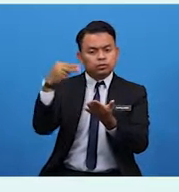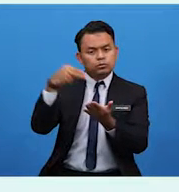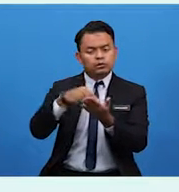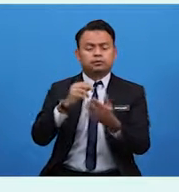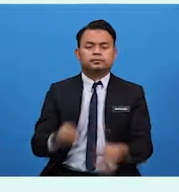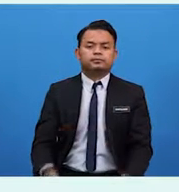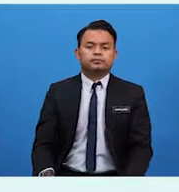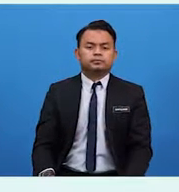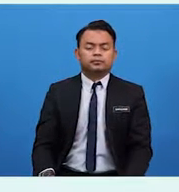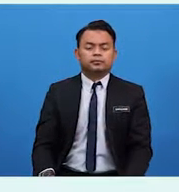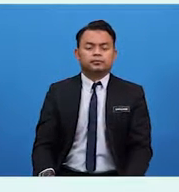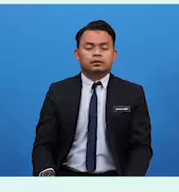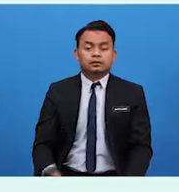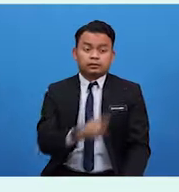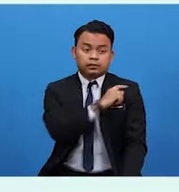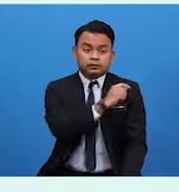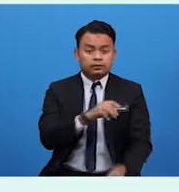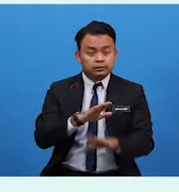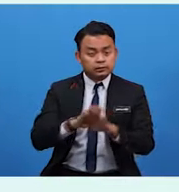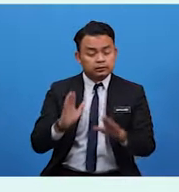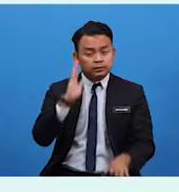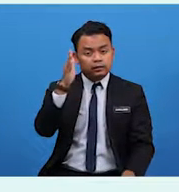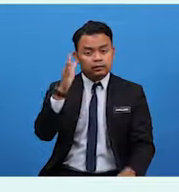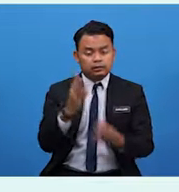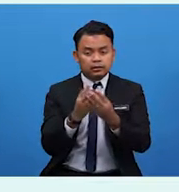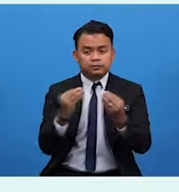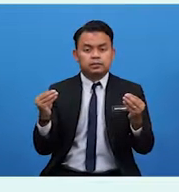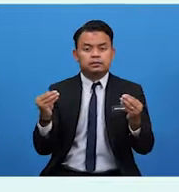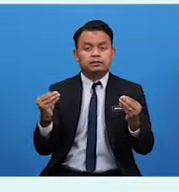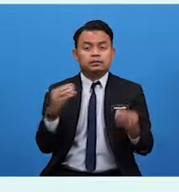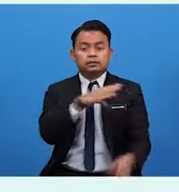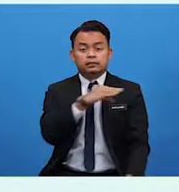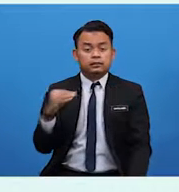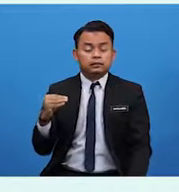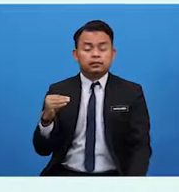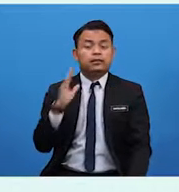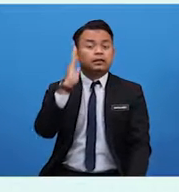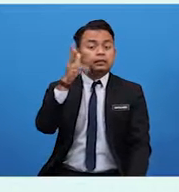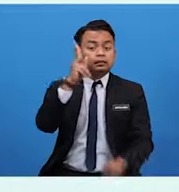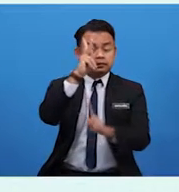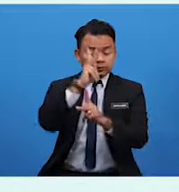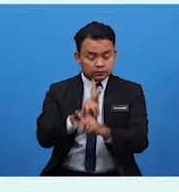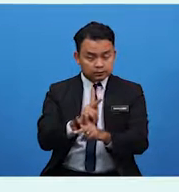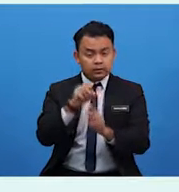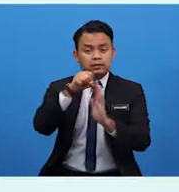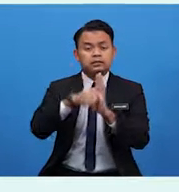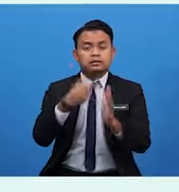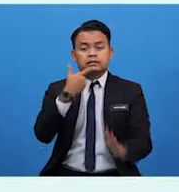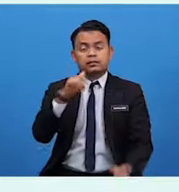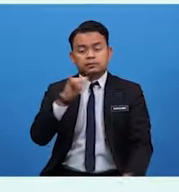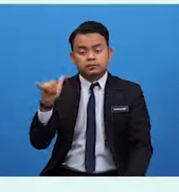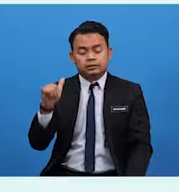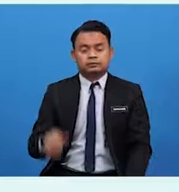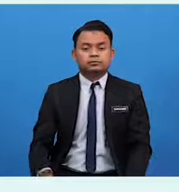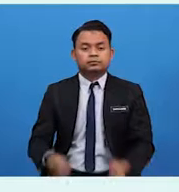Bekalan tenaga ini tidak akan habis dan akan kekal selamanya. Maksudnya, sumber ini sentiasa